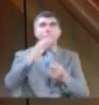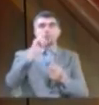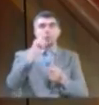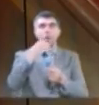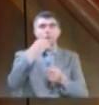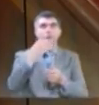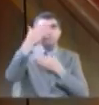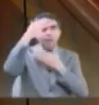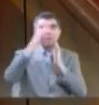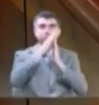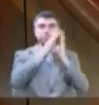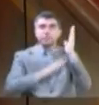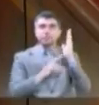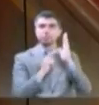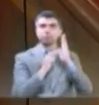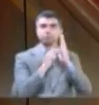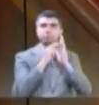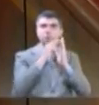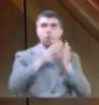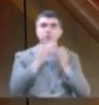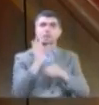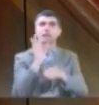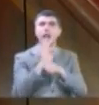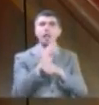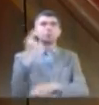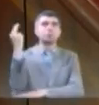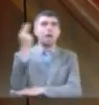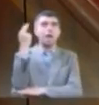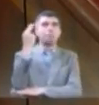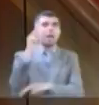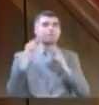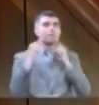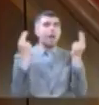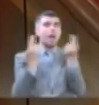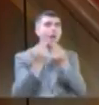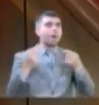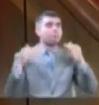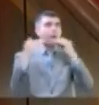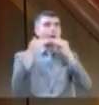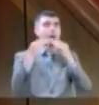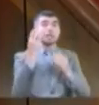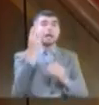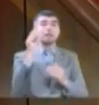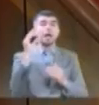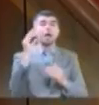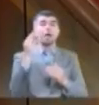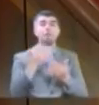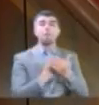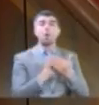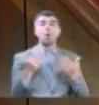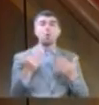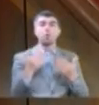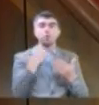الجامعة تكون مؤطرة للمجتمع، لأن العدد الطلبة في دول أخرى قاس المغرب تكون عنده 3 مليون ديال الطلبة. الآن تأخرنا